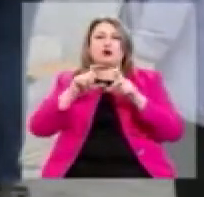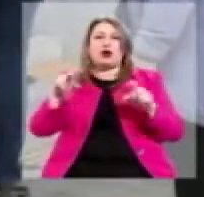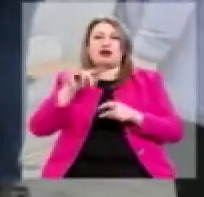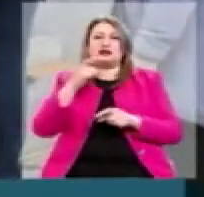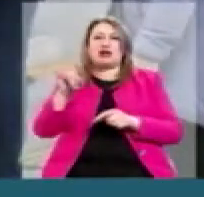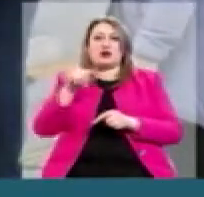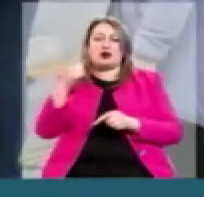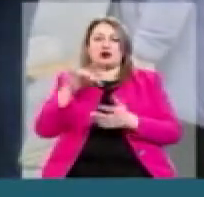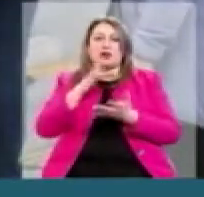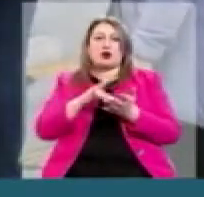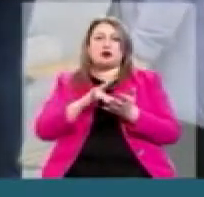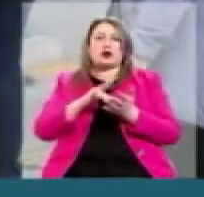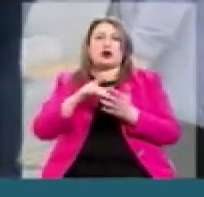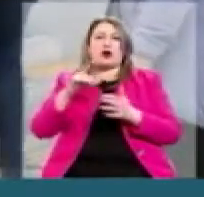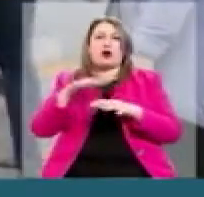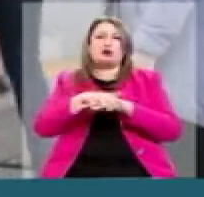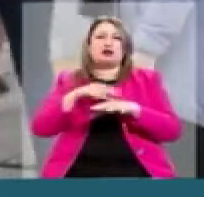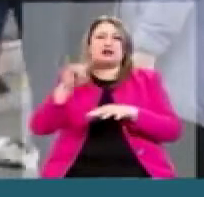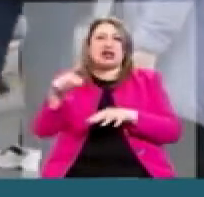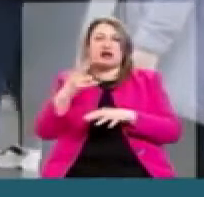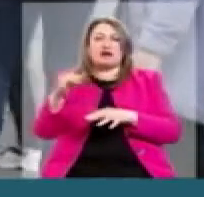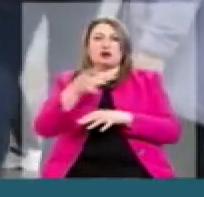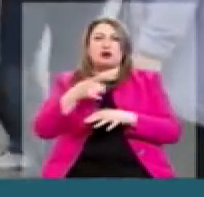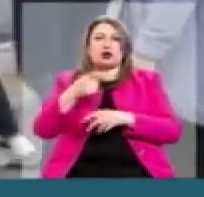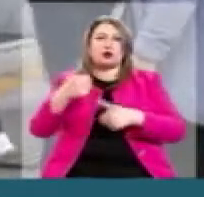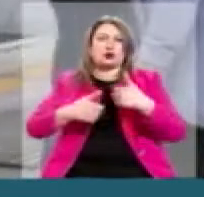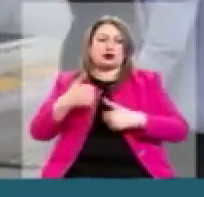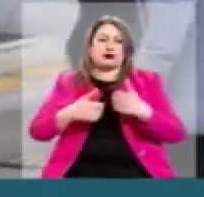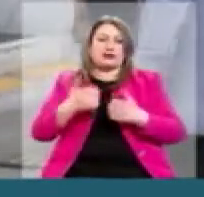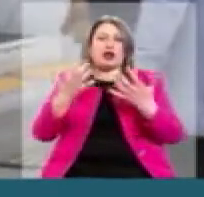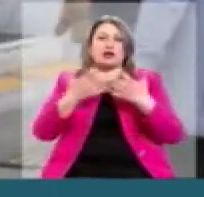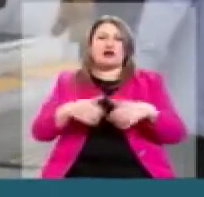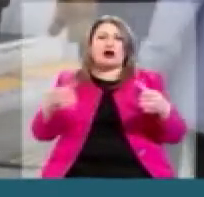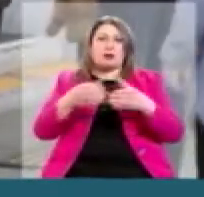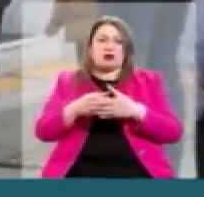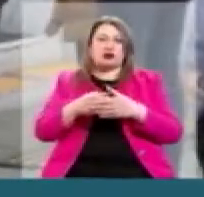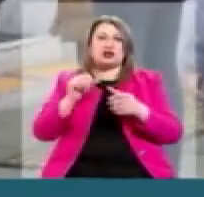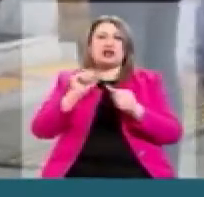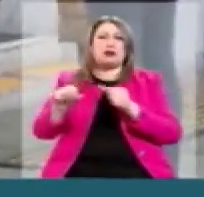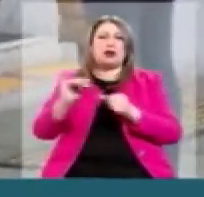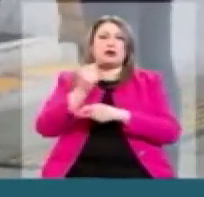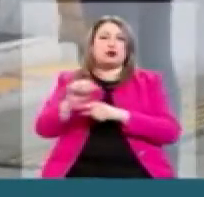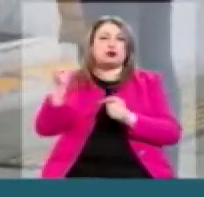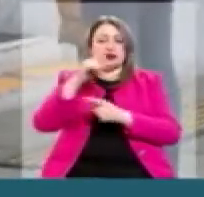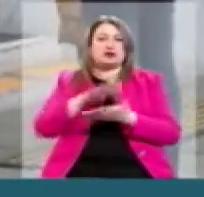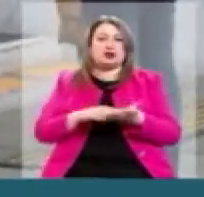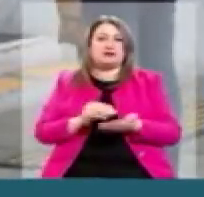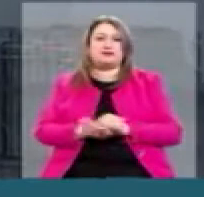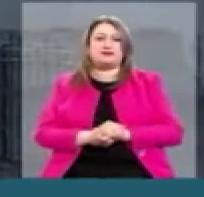школе-лицее номер один на городском этапе общенационального республиканского турнира. Количество команд и имена победителей узнаете